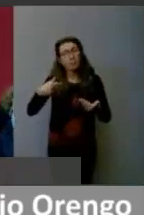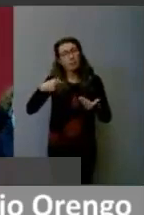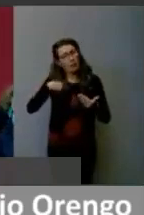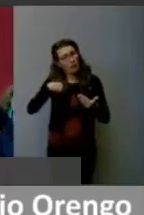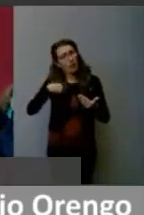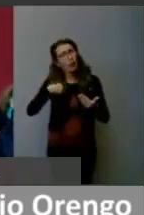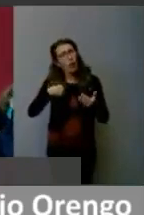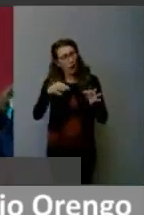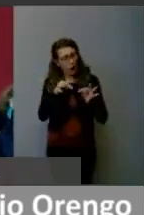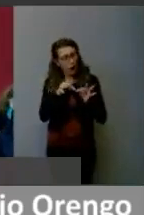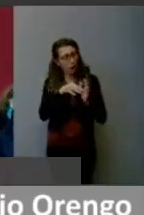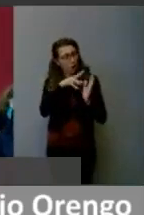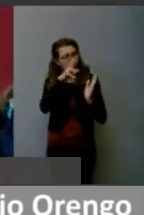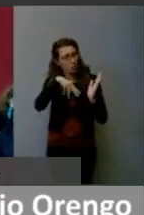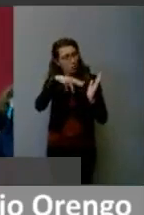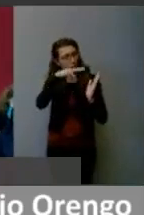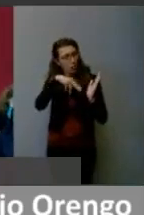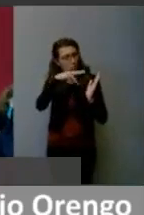questo accordo,